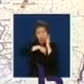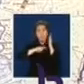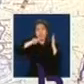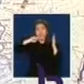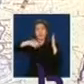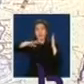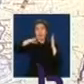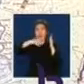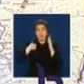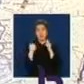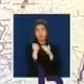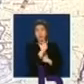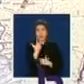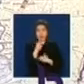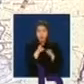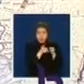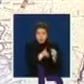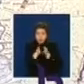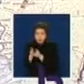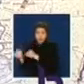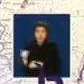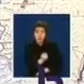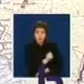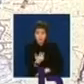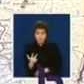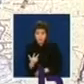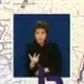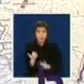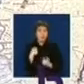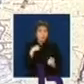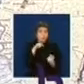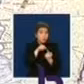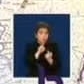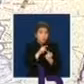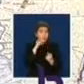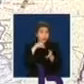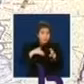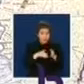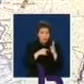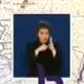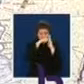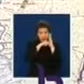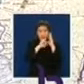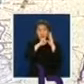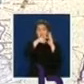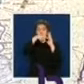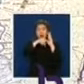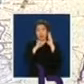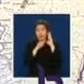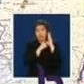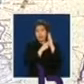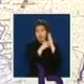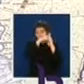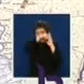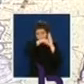ขบวนคาราวานอาสาสมัครหมู่บ้านในโครงการของกระทรวงสาธารณสุขออกช่วยเหลือประชาชนจากนั้นค่ะจะเปิดศูนย์กู้ชีพก